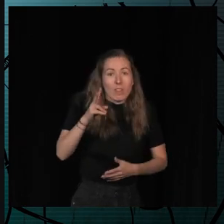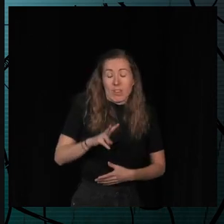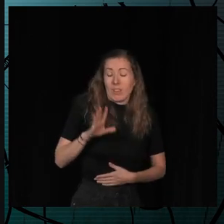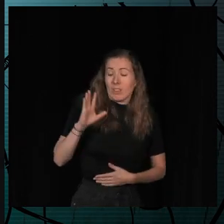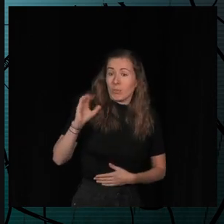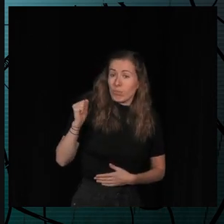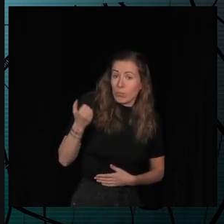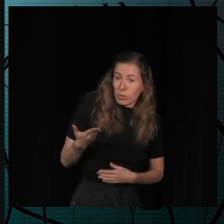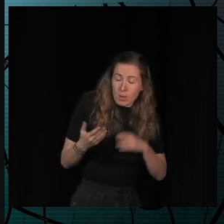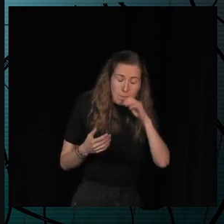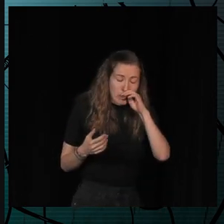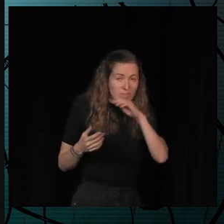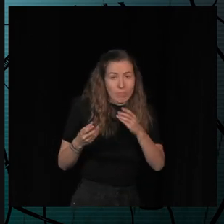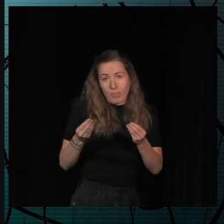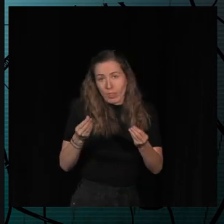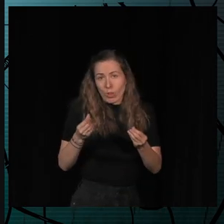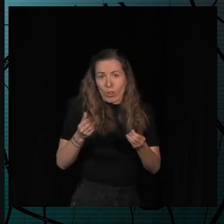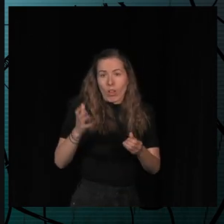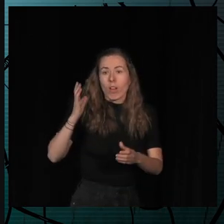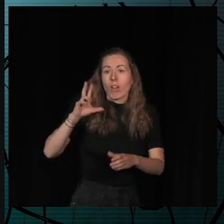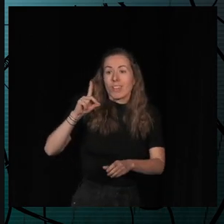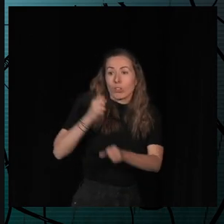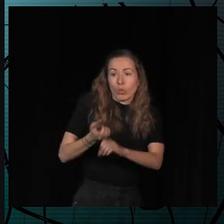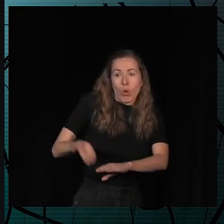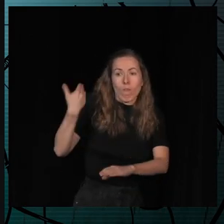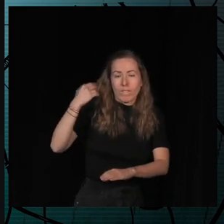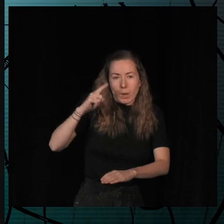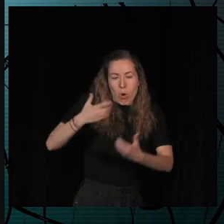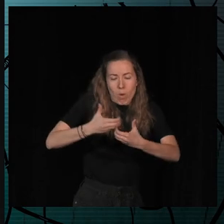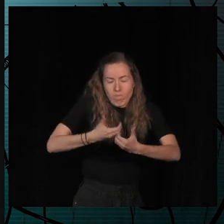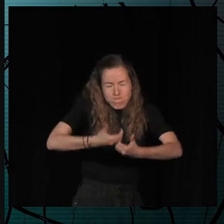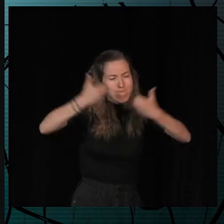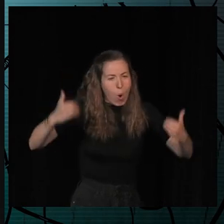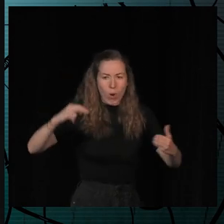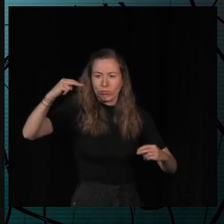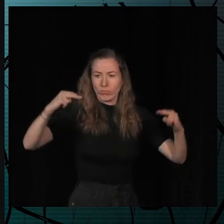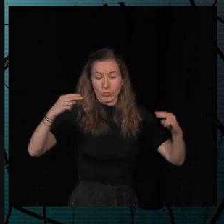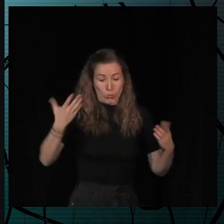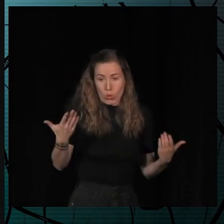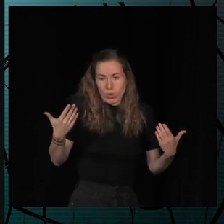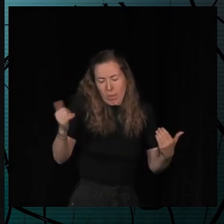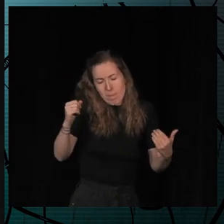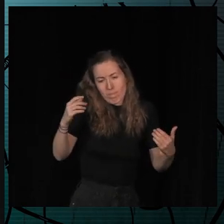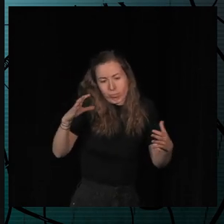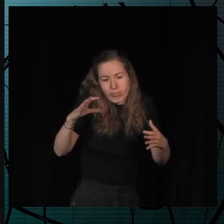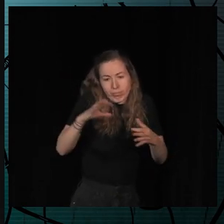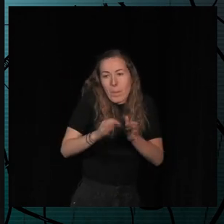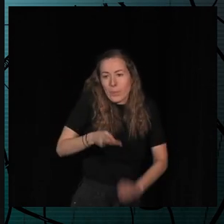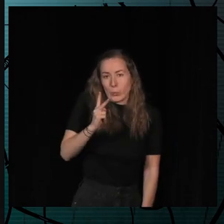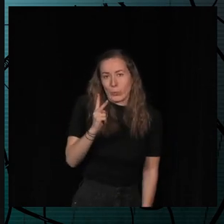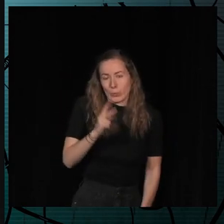choses sont moins tranchées qu'il y a 30 ans euh et et c'est vrai que au fond le